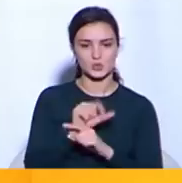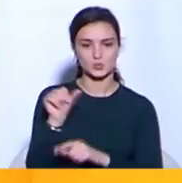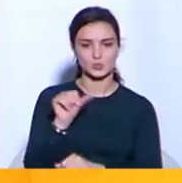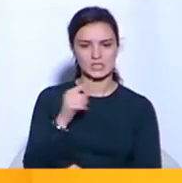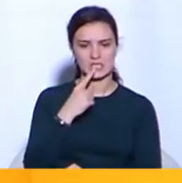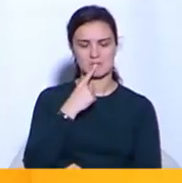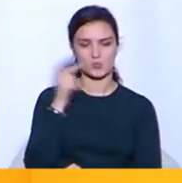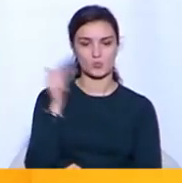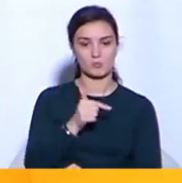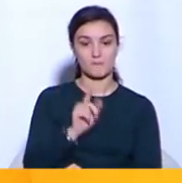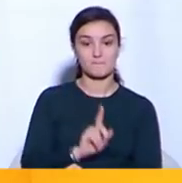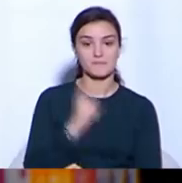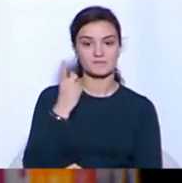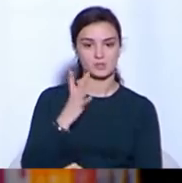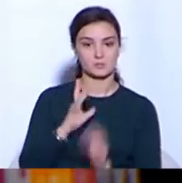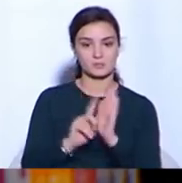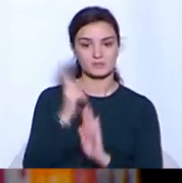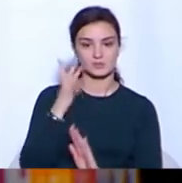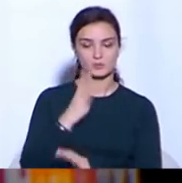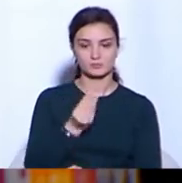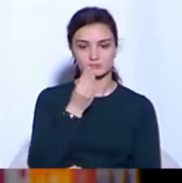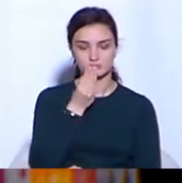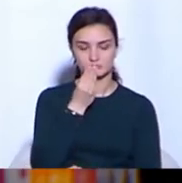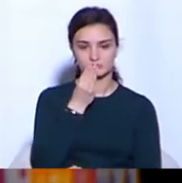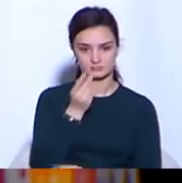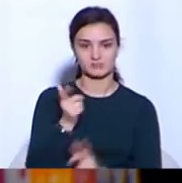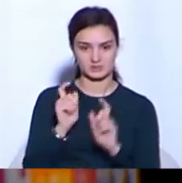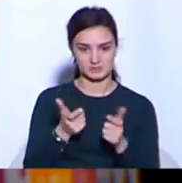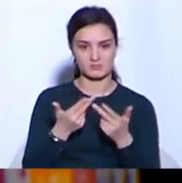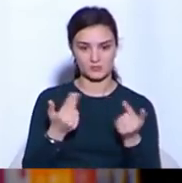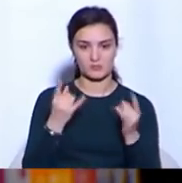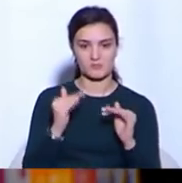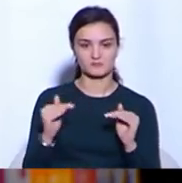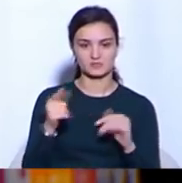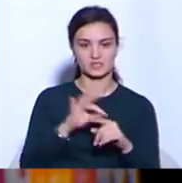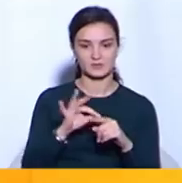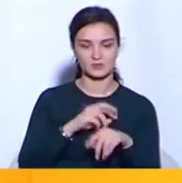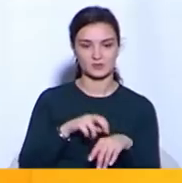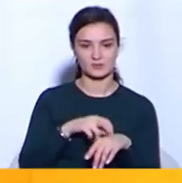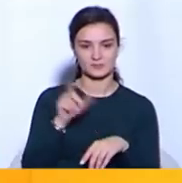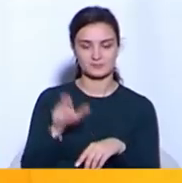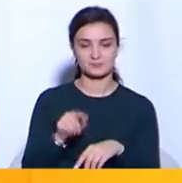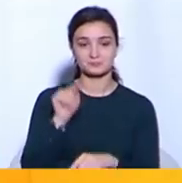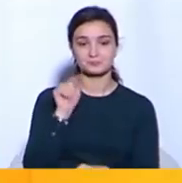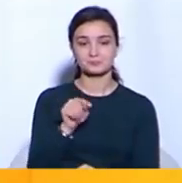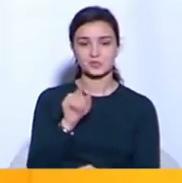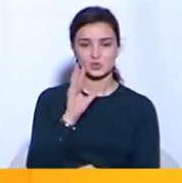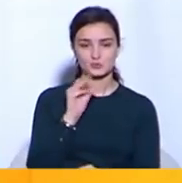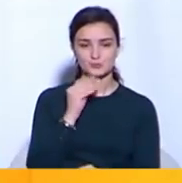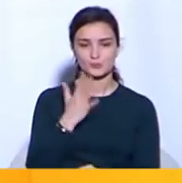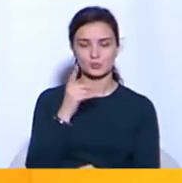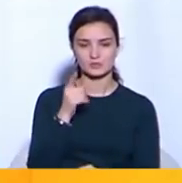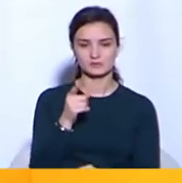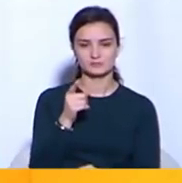გემო, რომელიც დაუტოვა ამ პროდუქტის დაგემოვნება. მე თანხმება ხო ბავშვთა ნევროლოგი? მაშინ როდესაც თუ